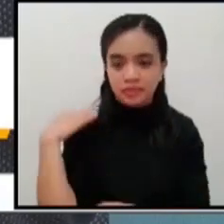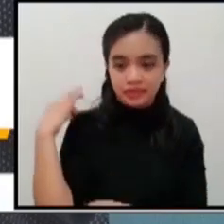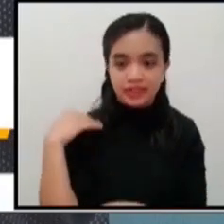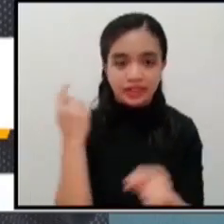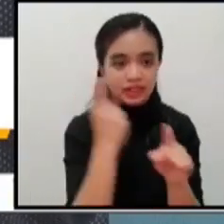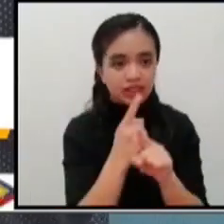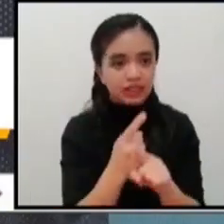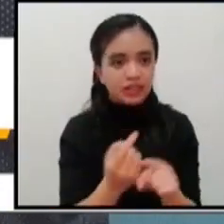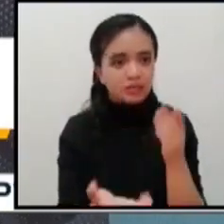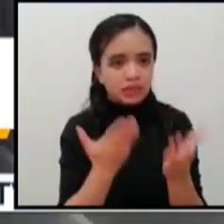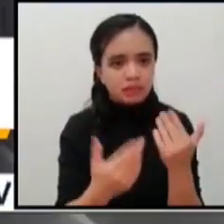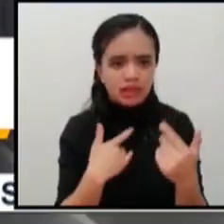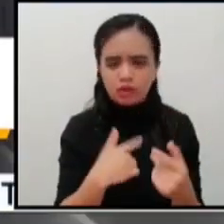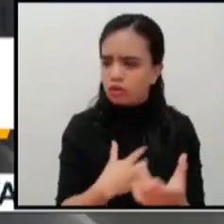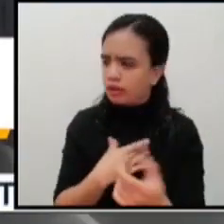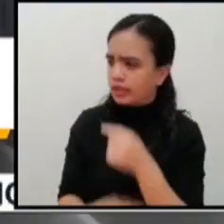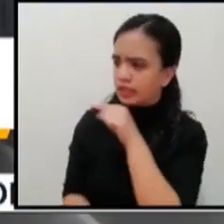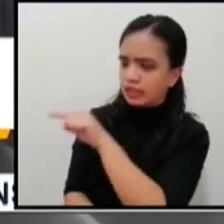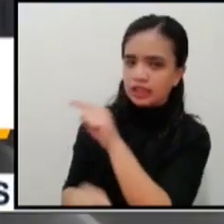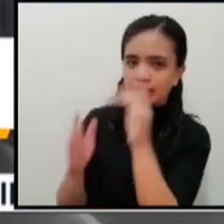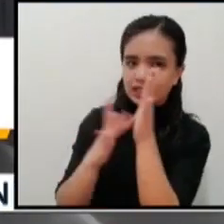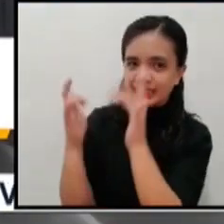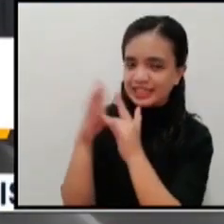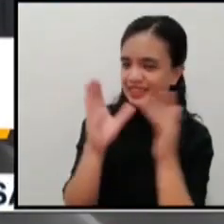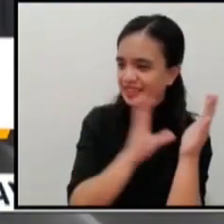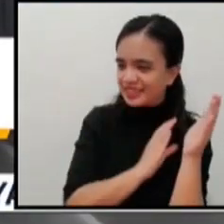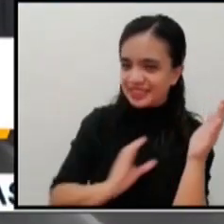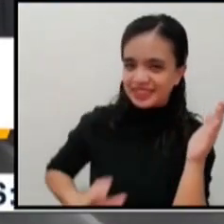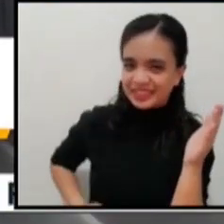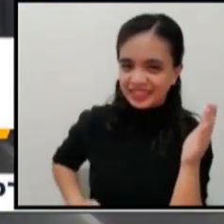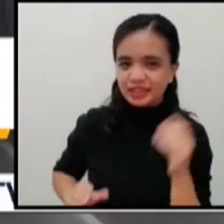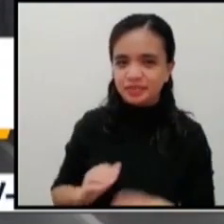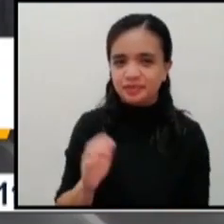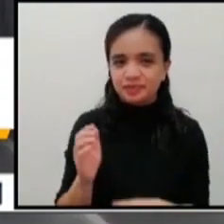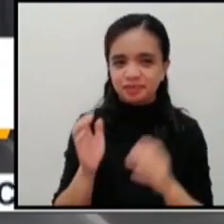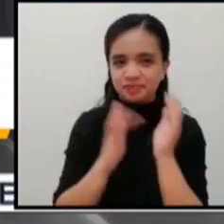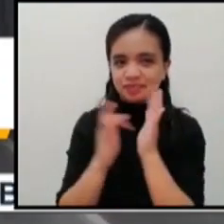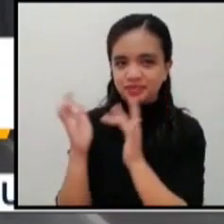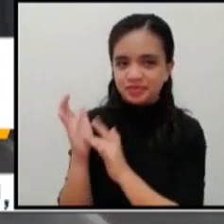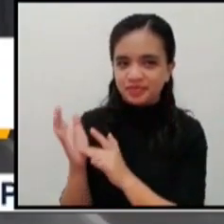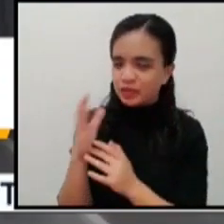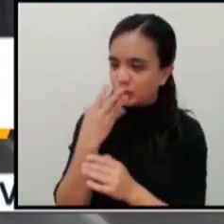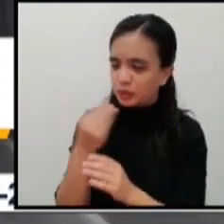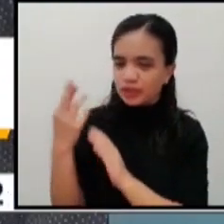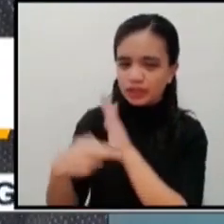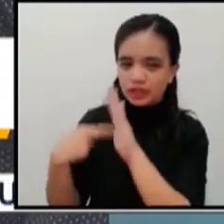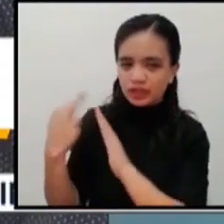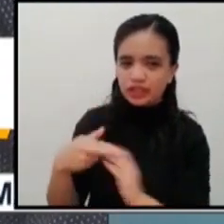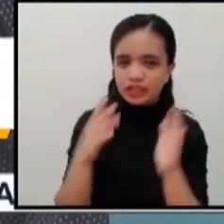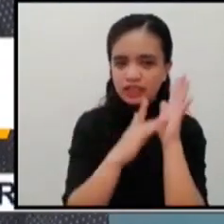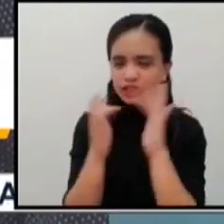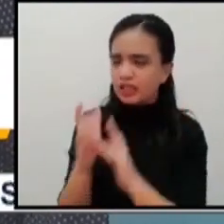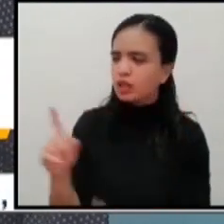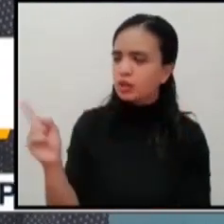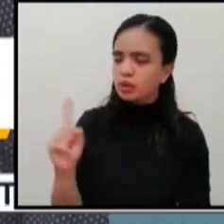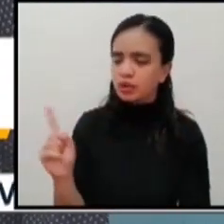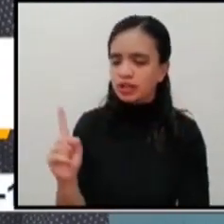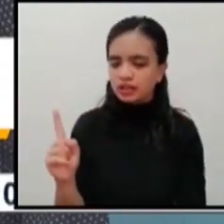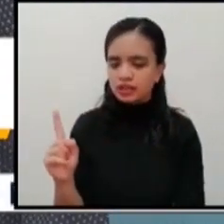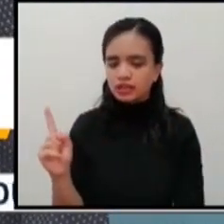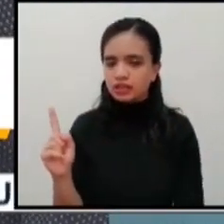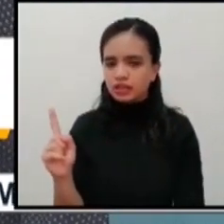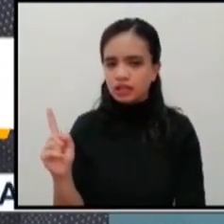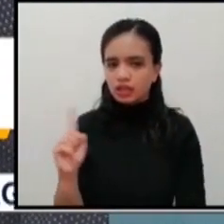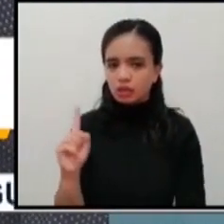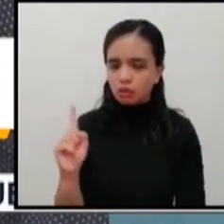ko tanungin kay Jesus Christ. Yung gumanap na Jesus Christ. Gumanap na Jesus Christ. Ay, anong naging experience